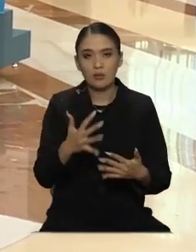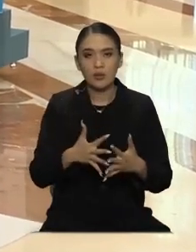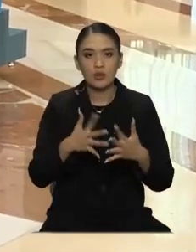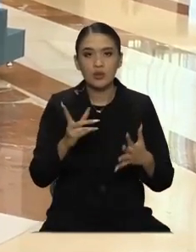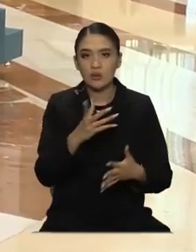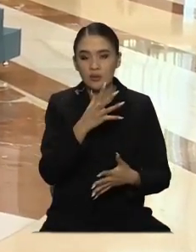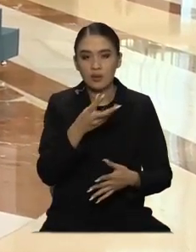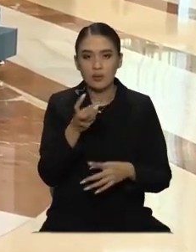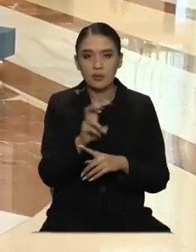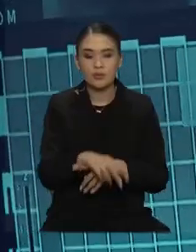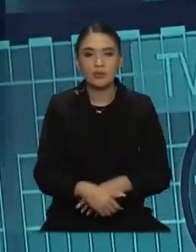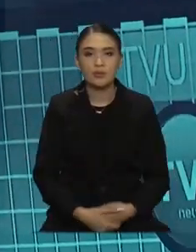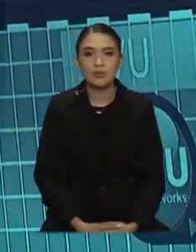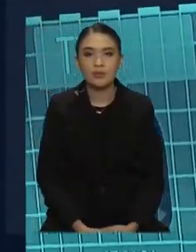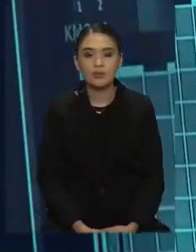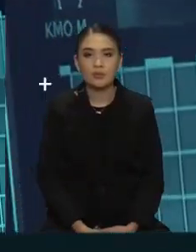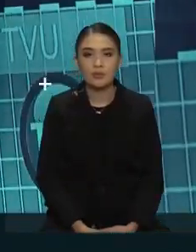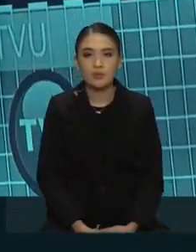нашли время к нам прийти